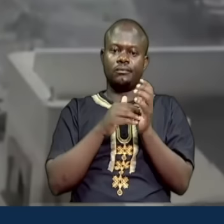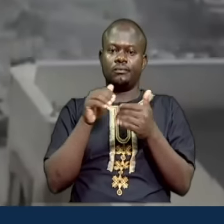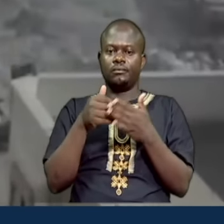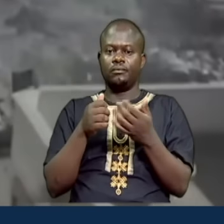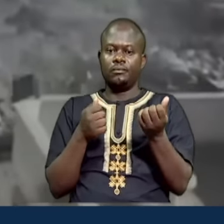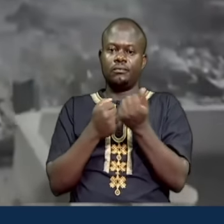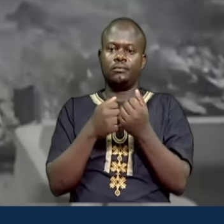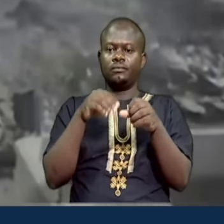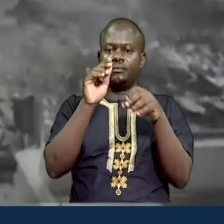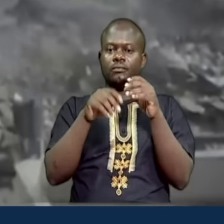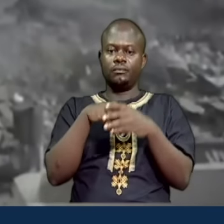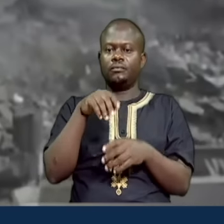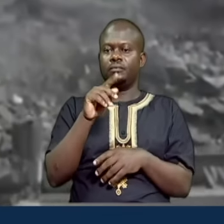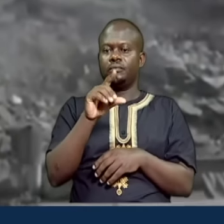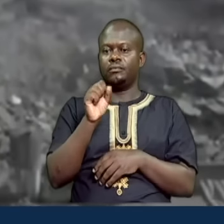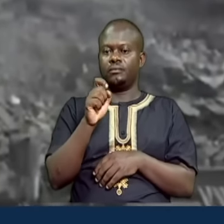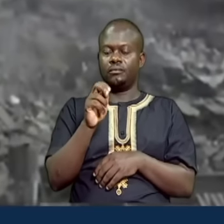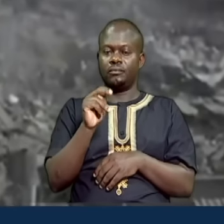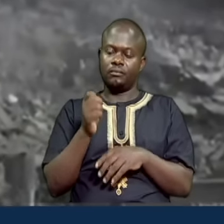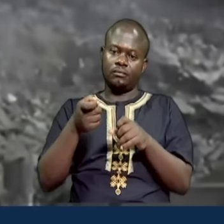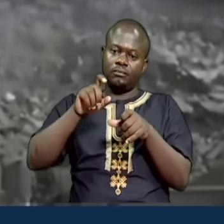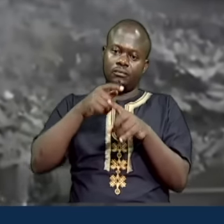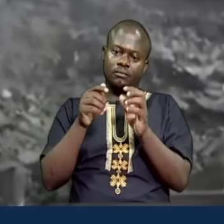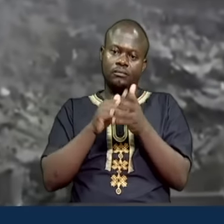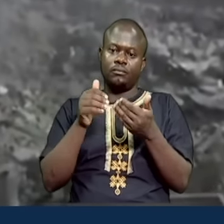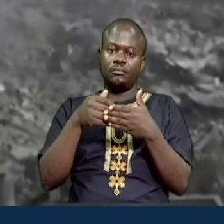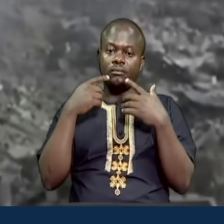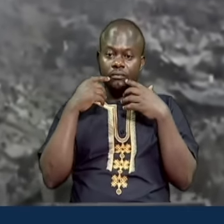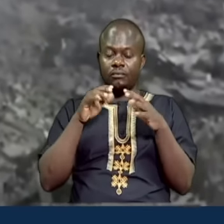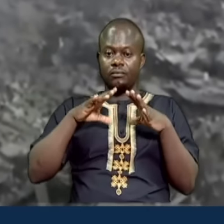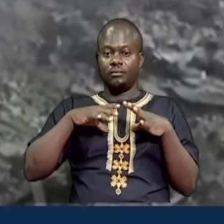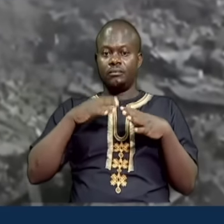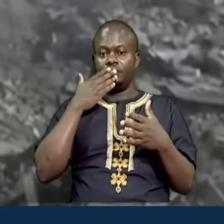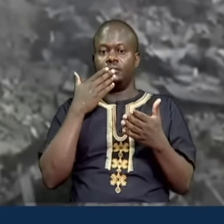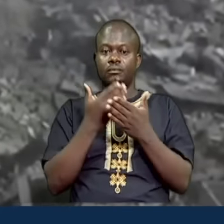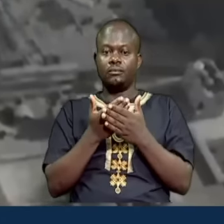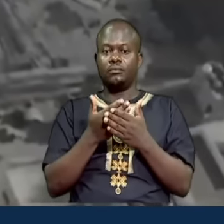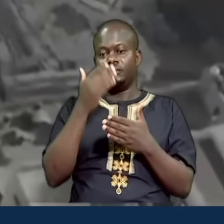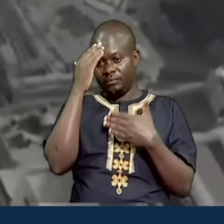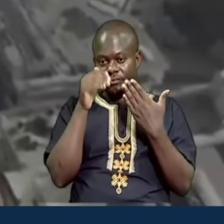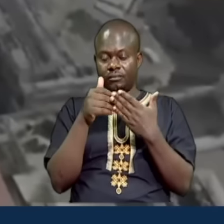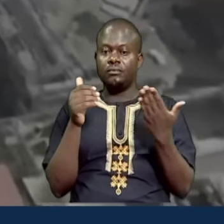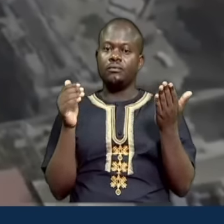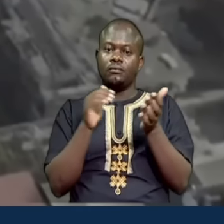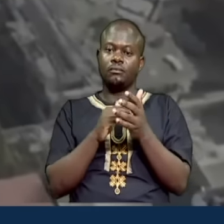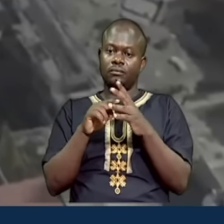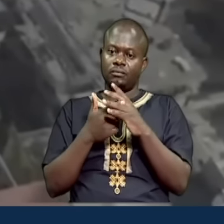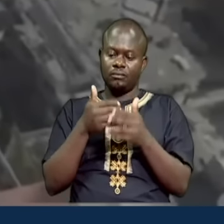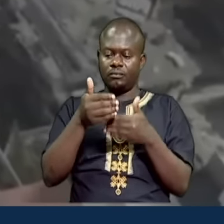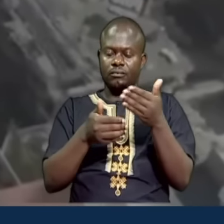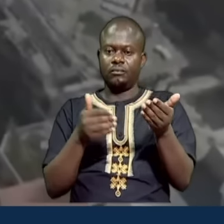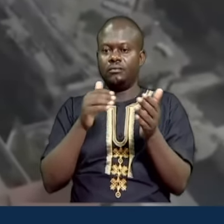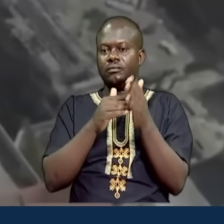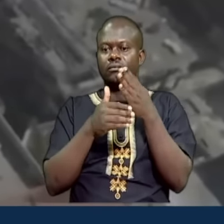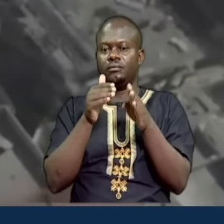ihabwa abanyapalestini ikiyongera Antonio Guterres akavuga ko agahenge kagiyeho byaba ari byiza ko ariko byaba ari intangiriro y'urugendo rurerure rwo